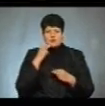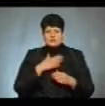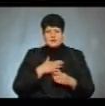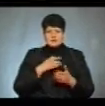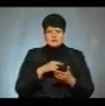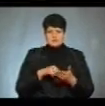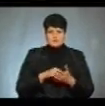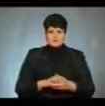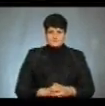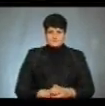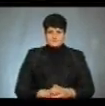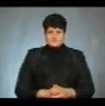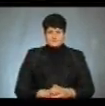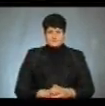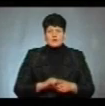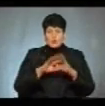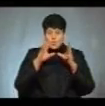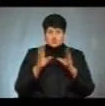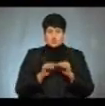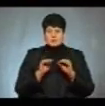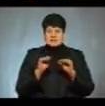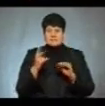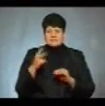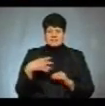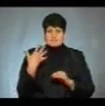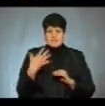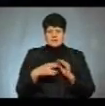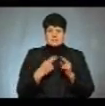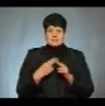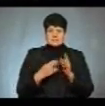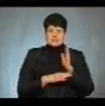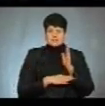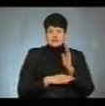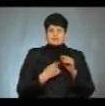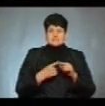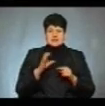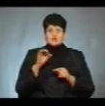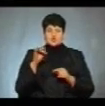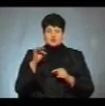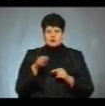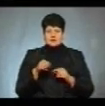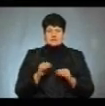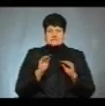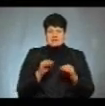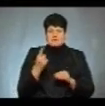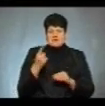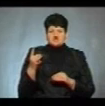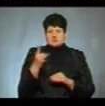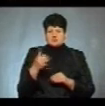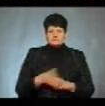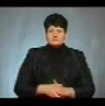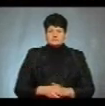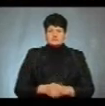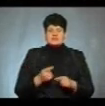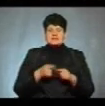місто. Усього висадили 25 залізних дерев. Цей сорт у Тернополі саджають уперше.